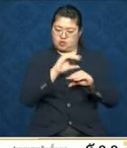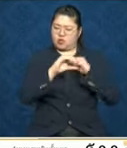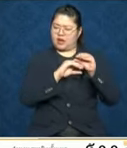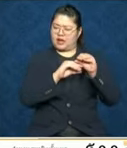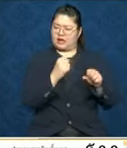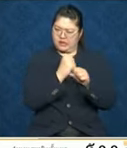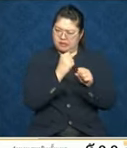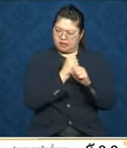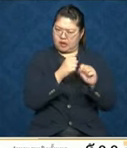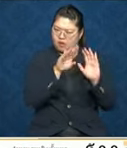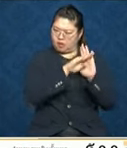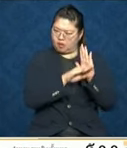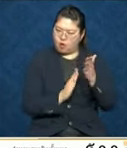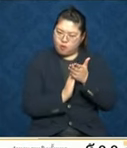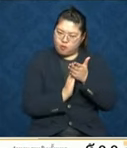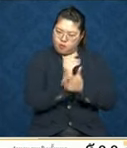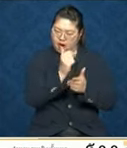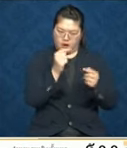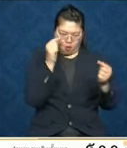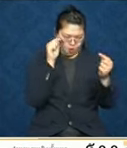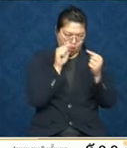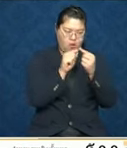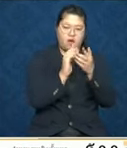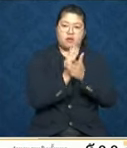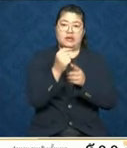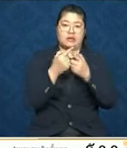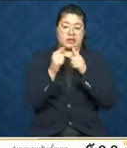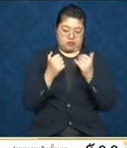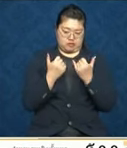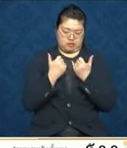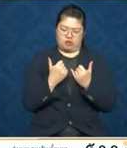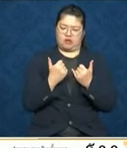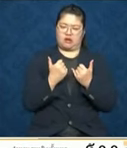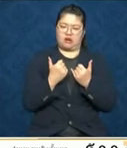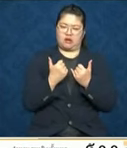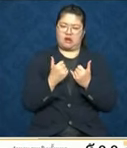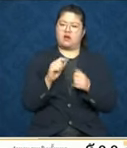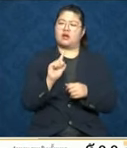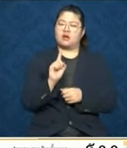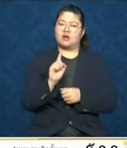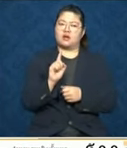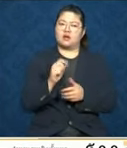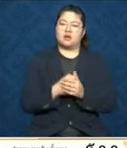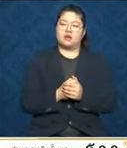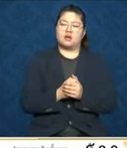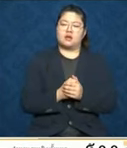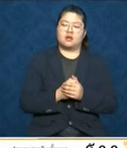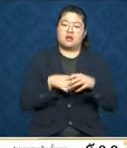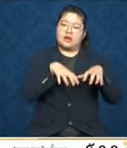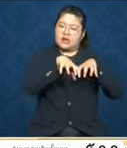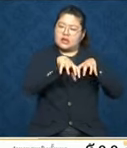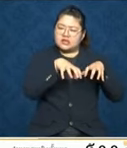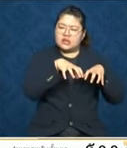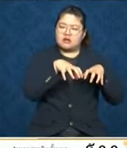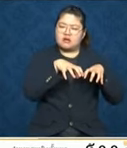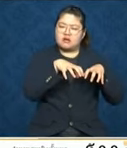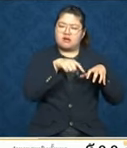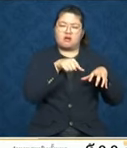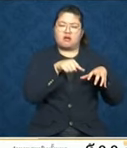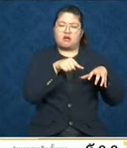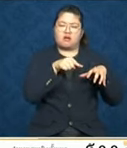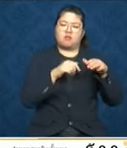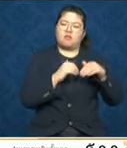ย่างมีประสิทธิภาพตรงกันข้ามนะครับปัจจุบันโครงการมหกรรมพืชสวนโลกของอุดรกับมีสภาวะถดถอยถอยหลัง